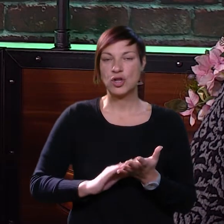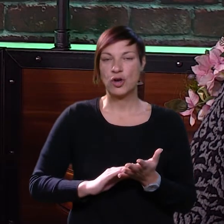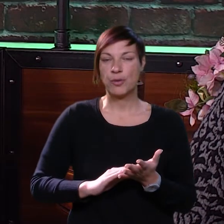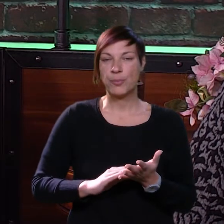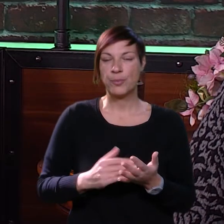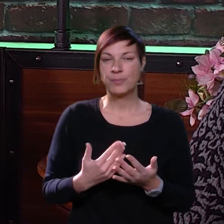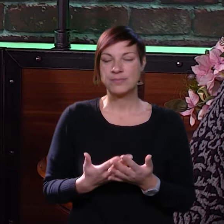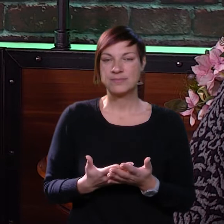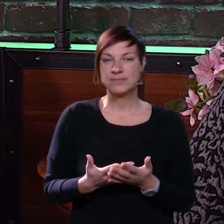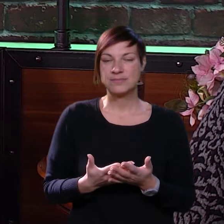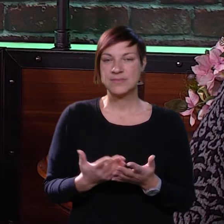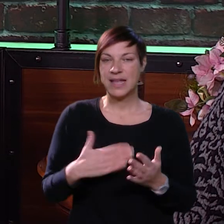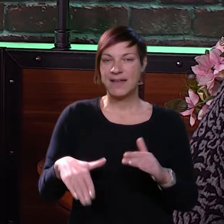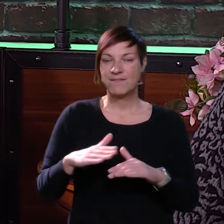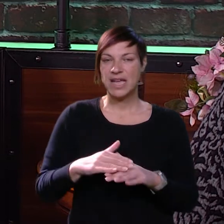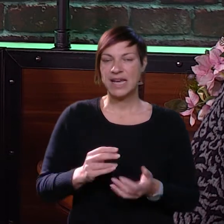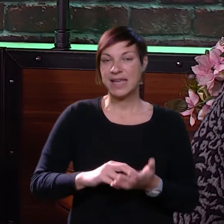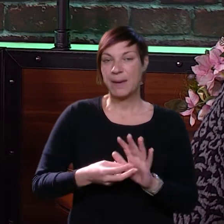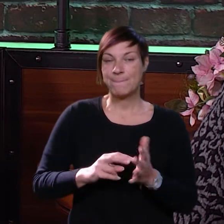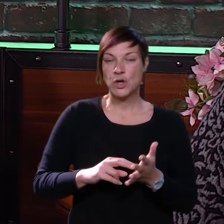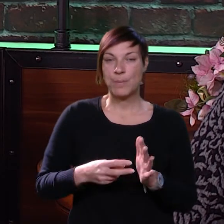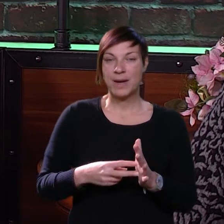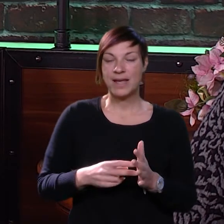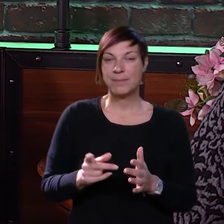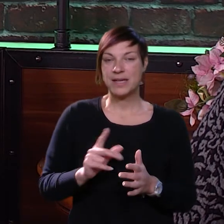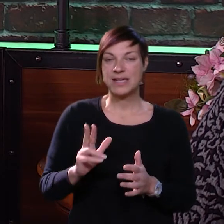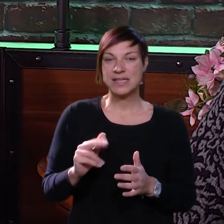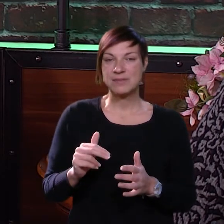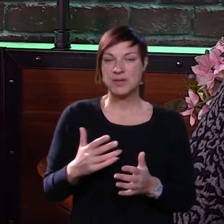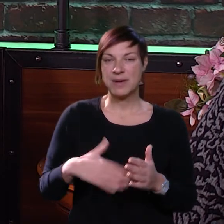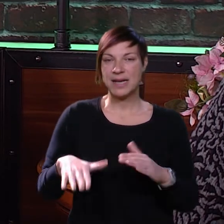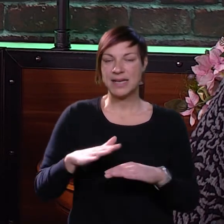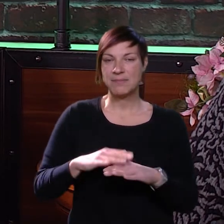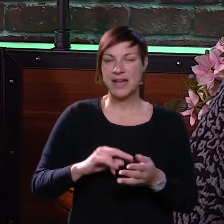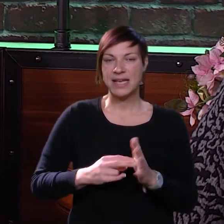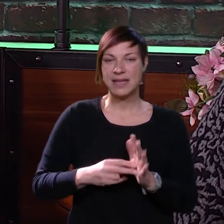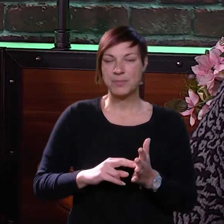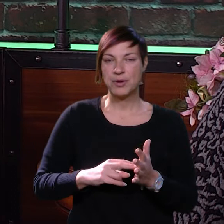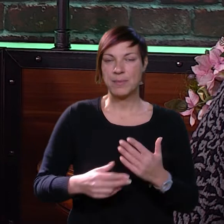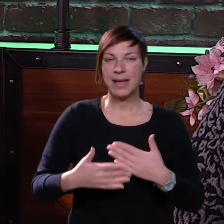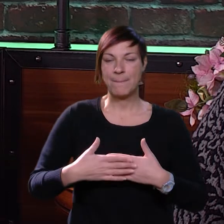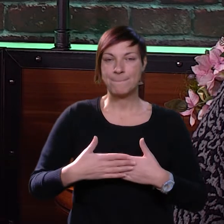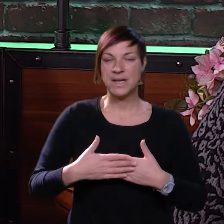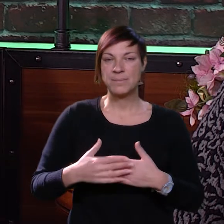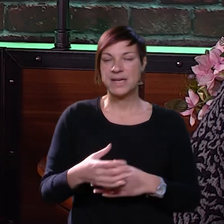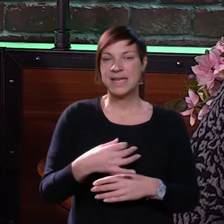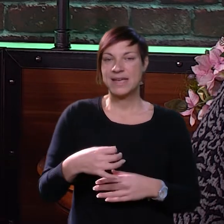nekih inače velikih tegoba ili problema, nismo imali nekih ni velikih problema